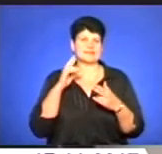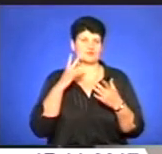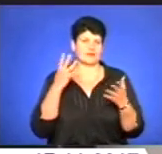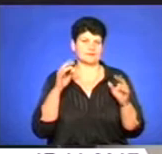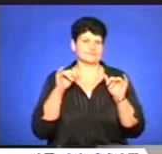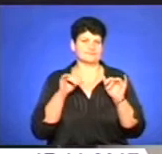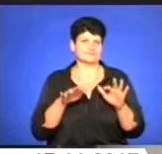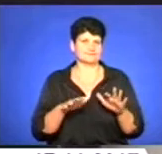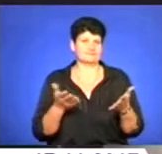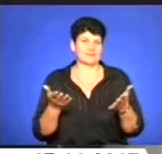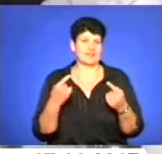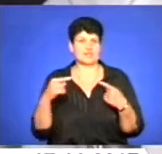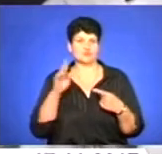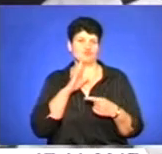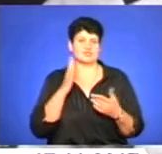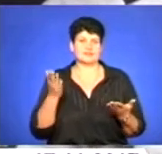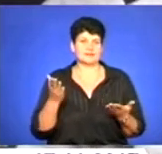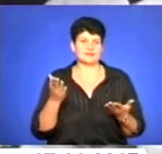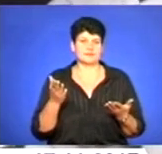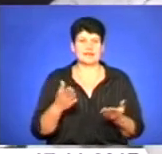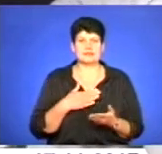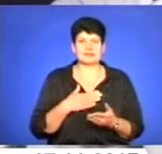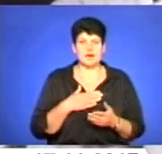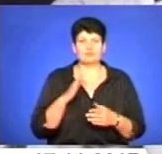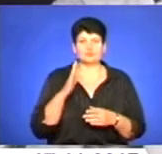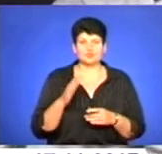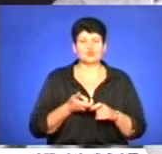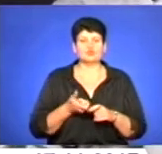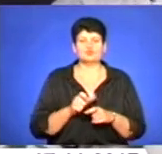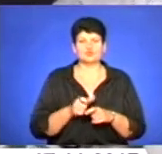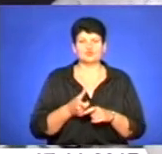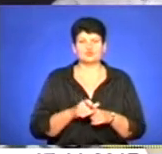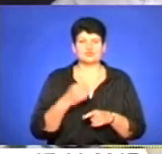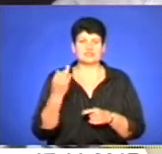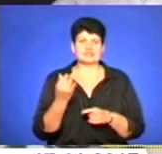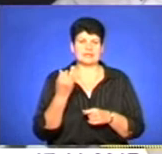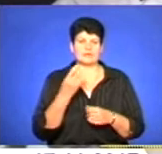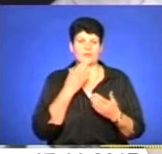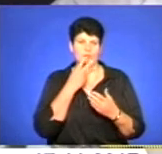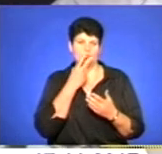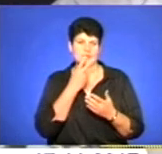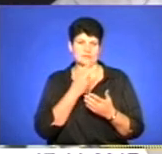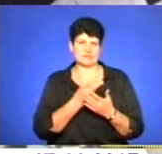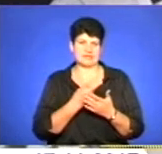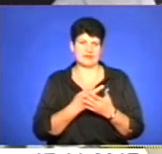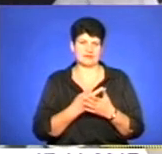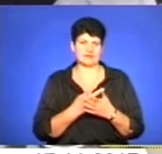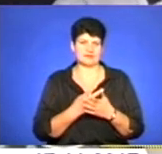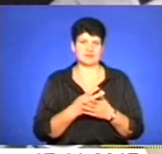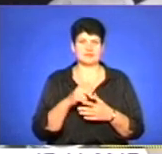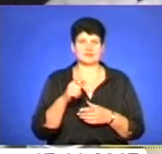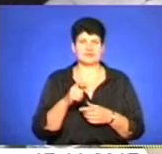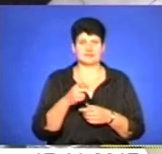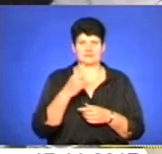в чоловіка, ніж у жінки. Нам, напевне, буде дуже і дуже цікаво поспостерігати за реакціями власних